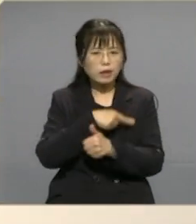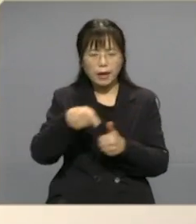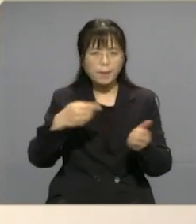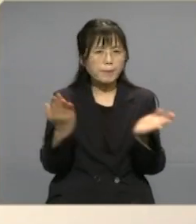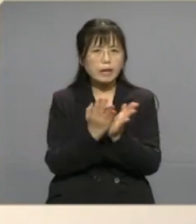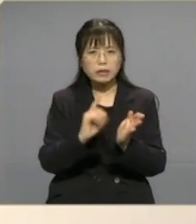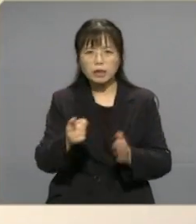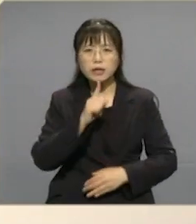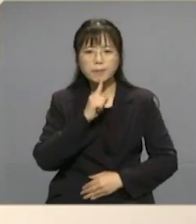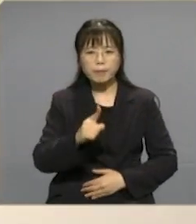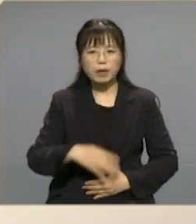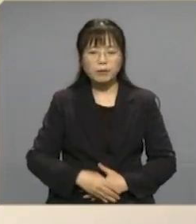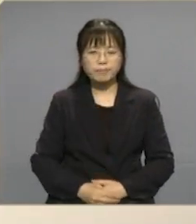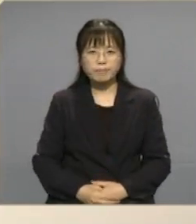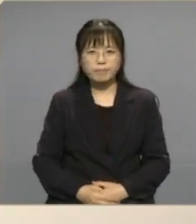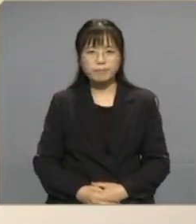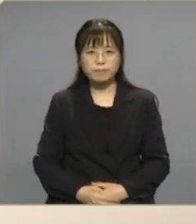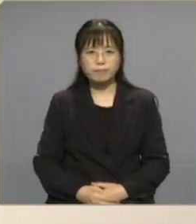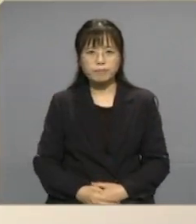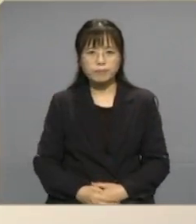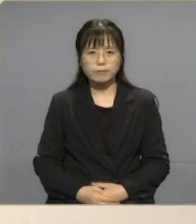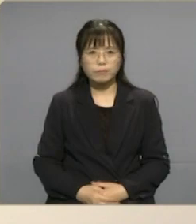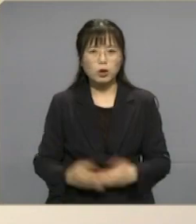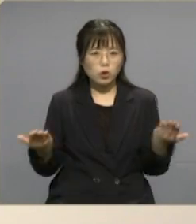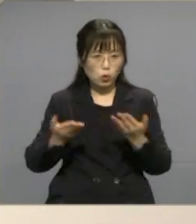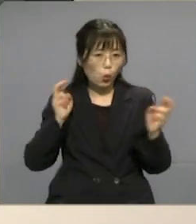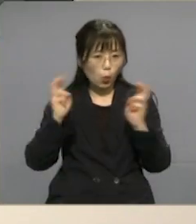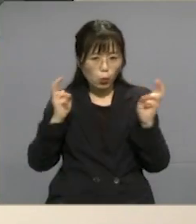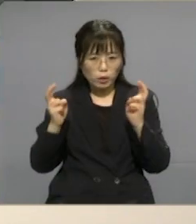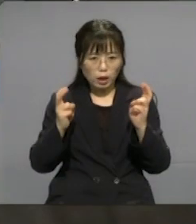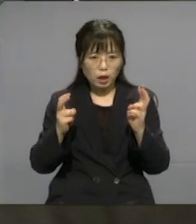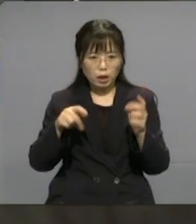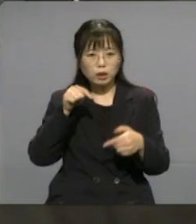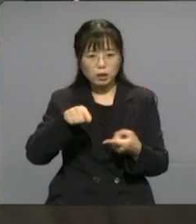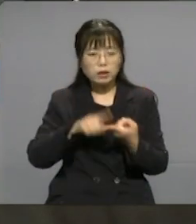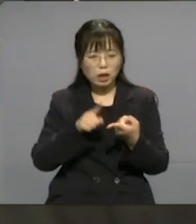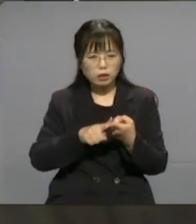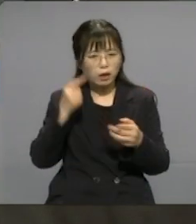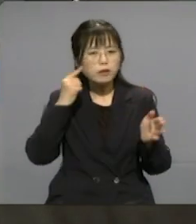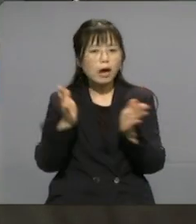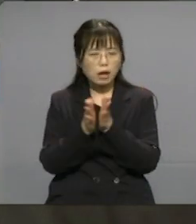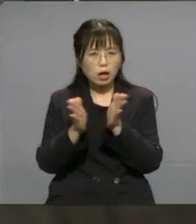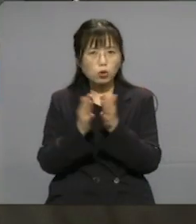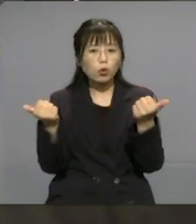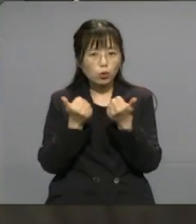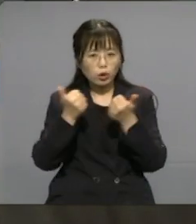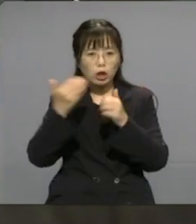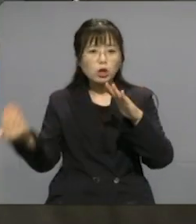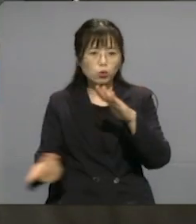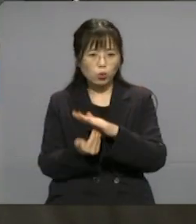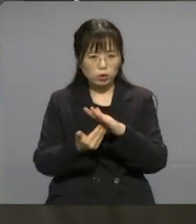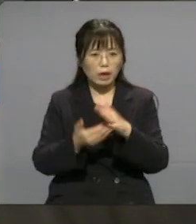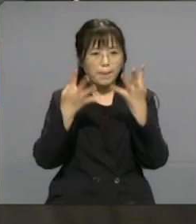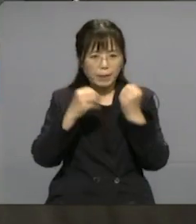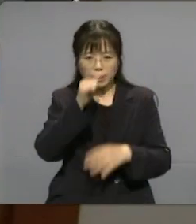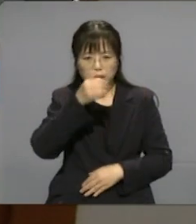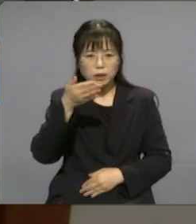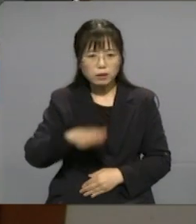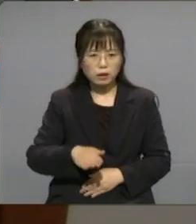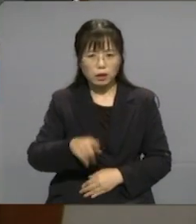바람직하지 않다고 전했습니다. 이 노사 부분이라는 것은 사실은 자율적으로 논의해서 이루어지는 부분이